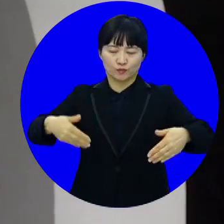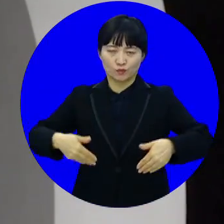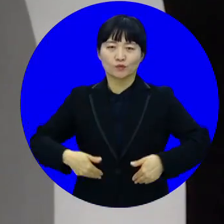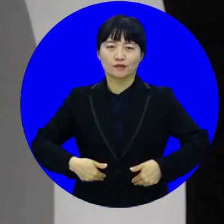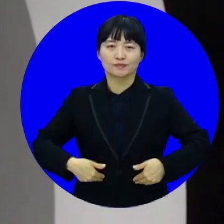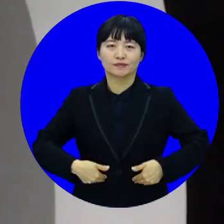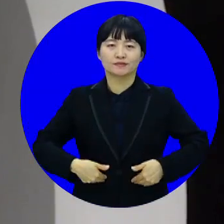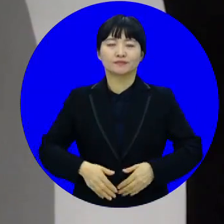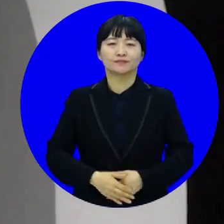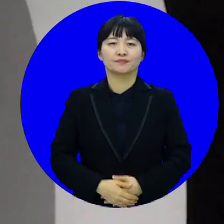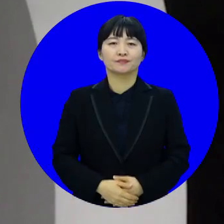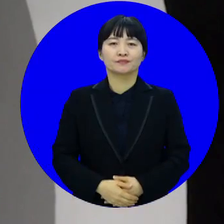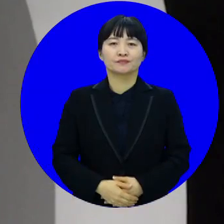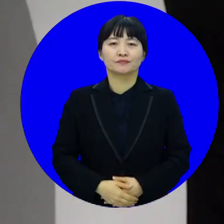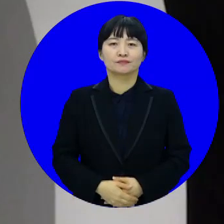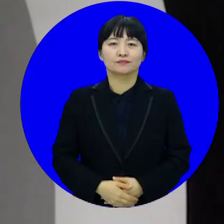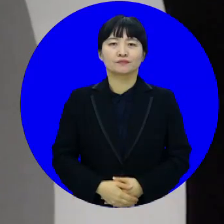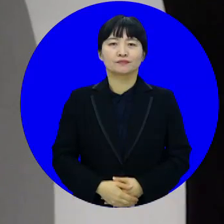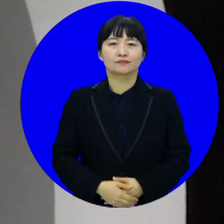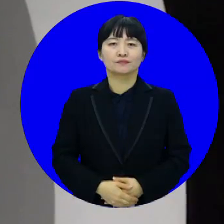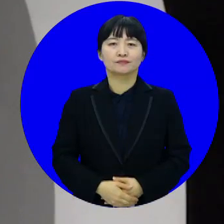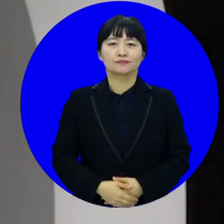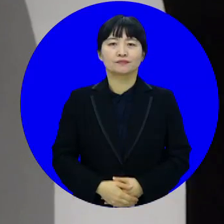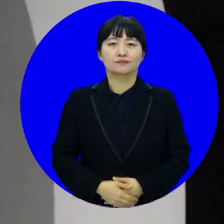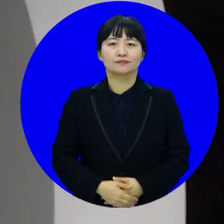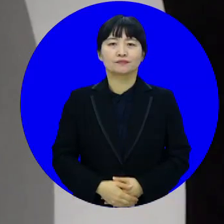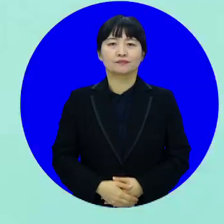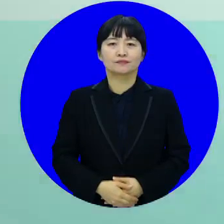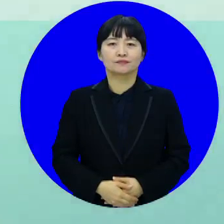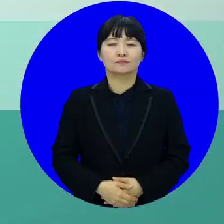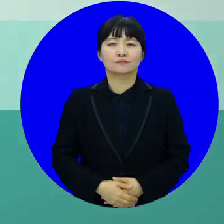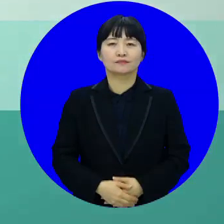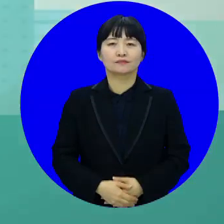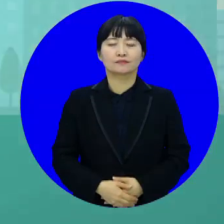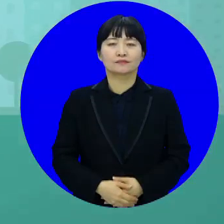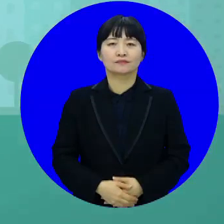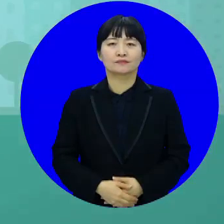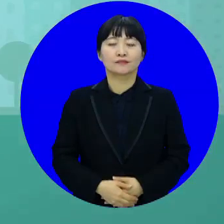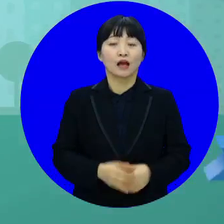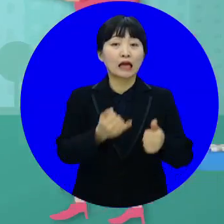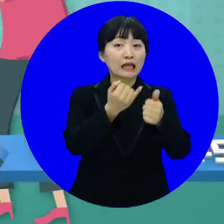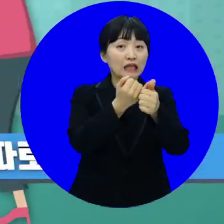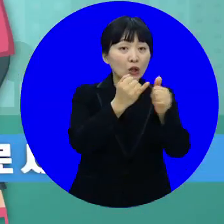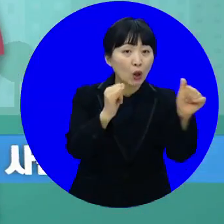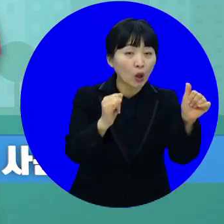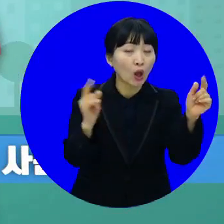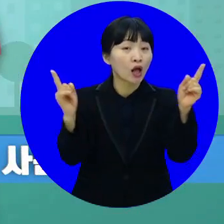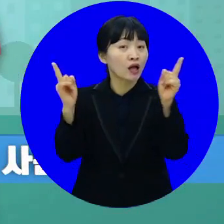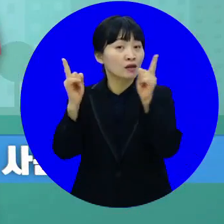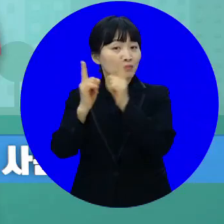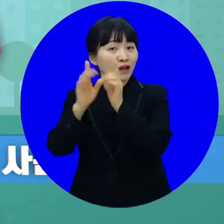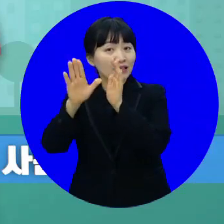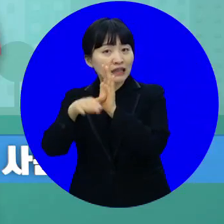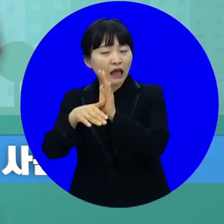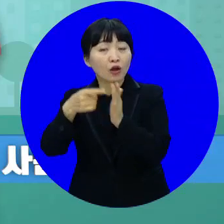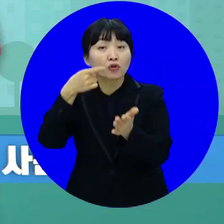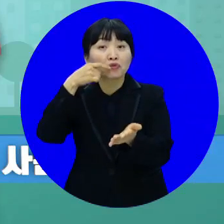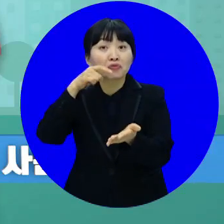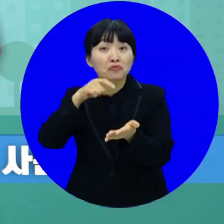좀 알릴 것은 알리는 역할을 하시는 게 필요합니다. 이혼 부부가 면접 교섭 시 하기 쉬운